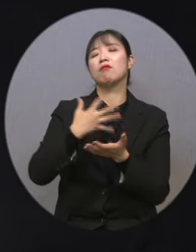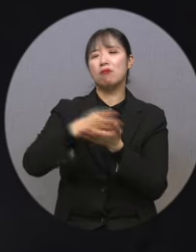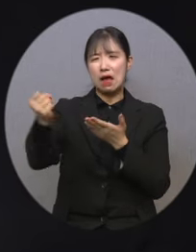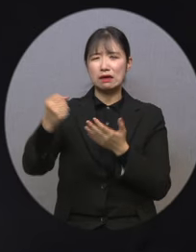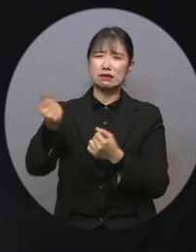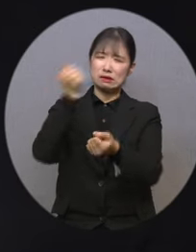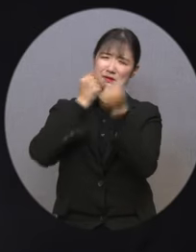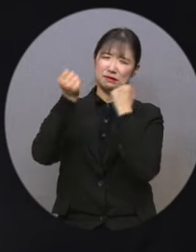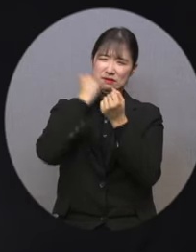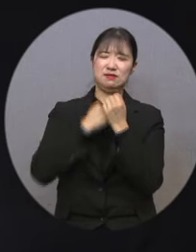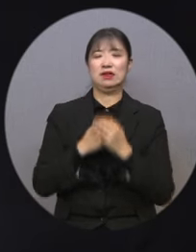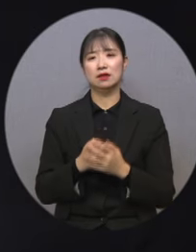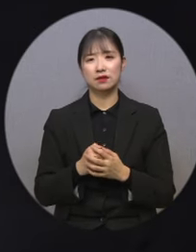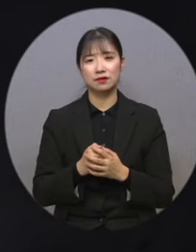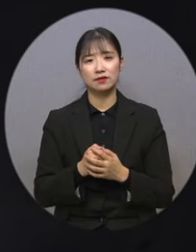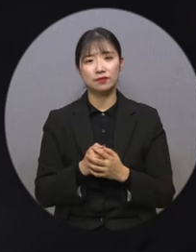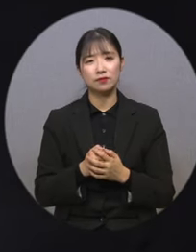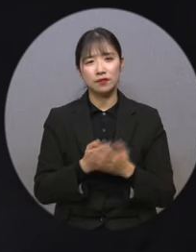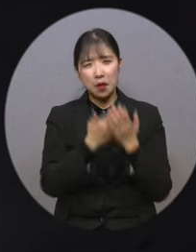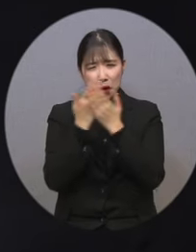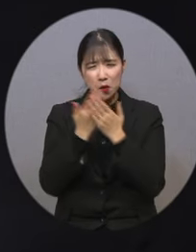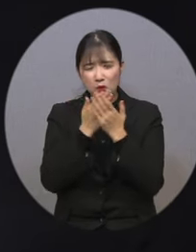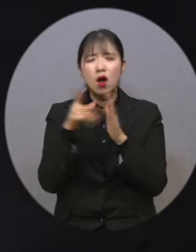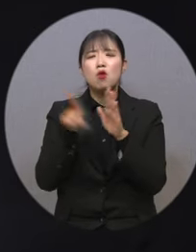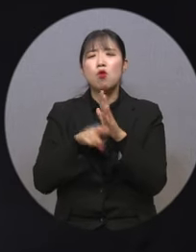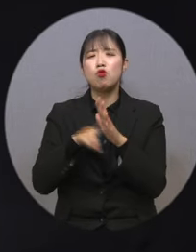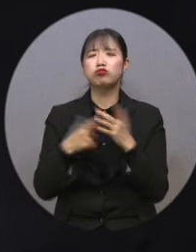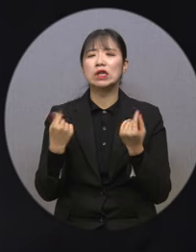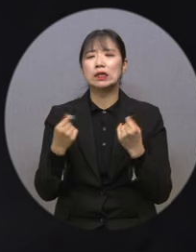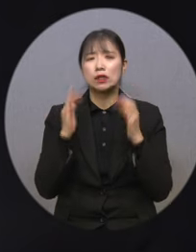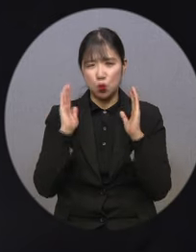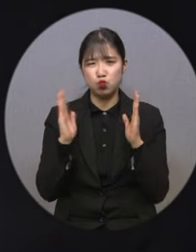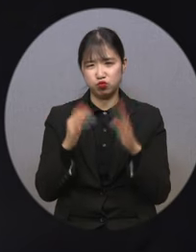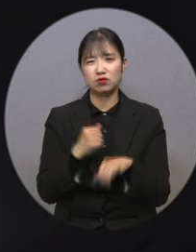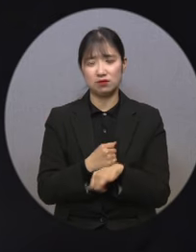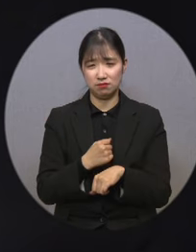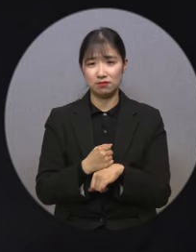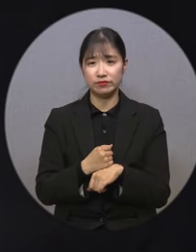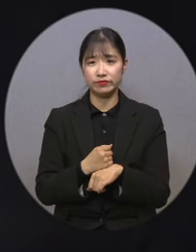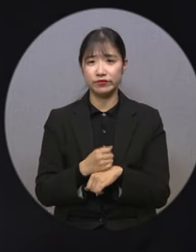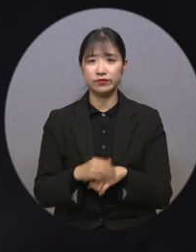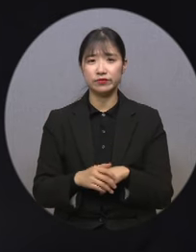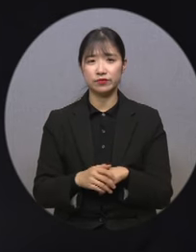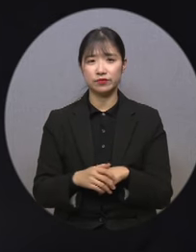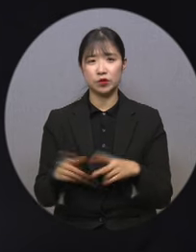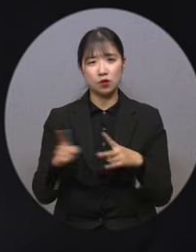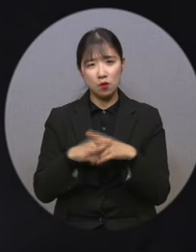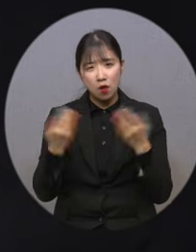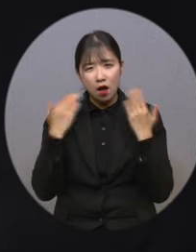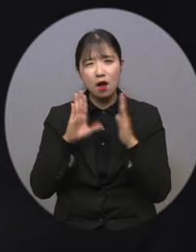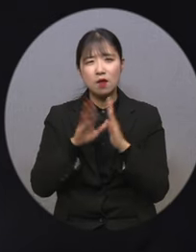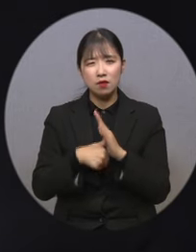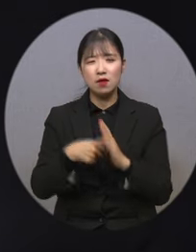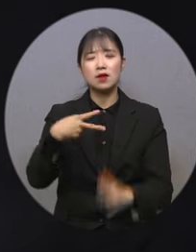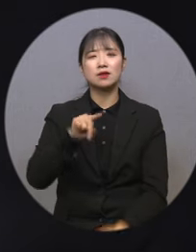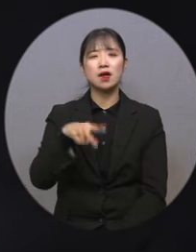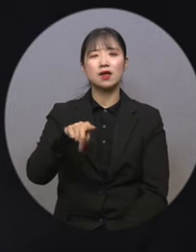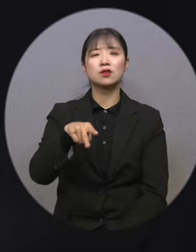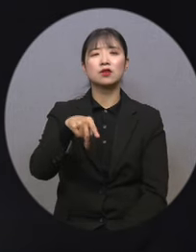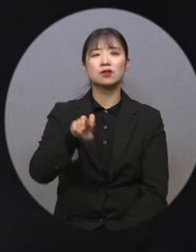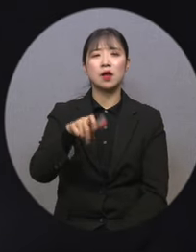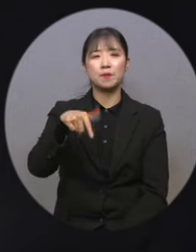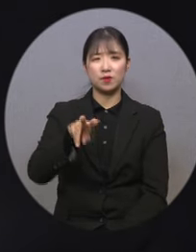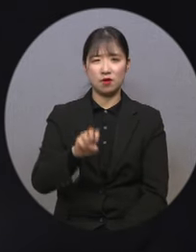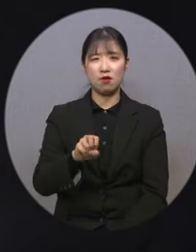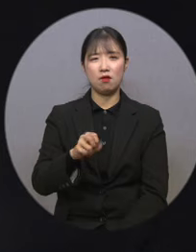터지고. 그러니까 이런 식으로 공부를 도둑질 하듯이 공부를 하면서 초등학교 때 사서삼경 등